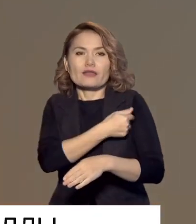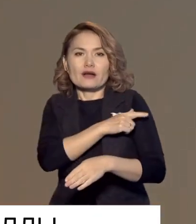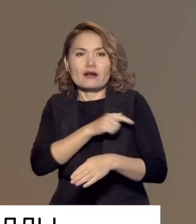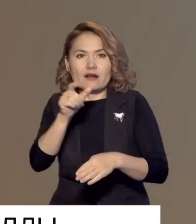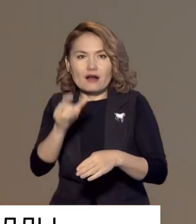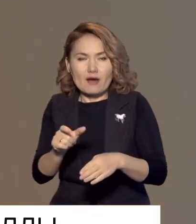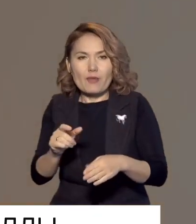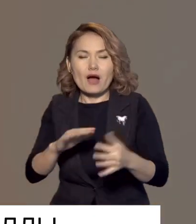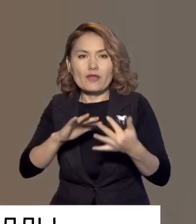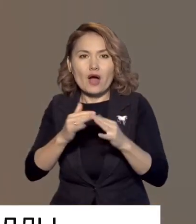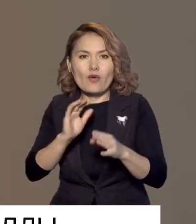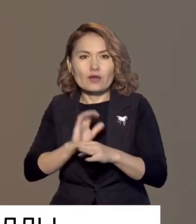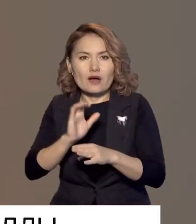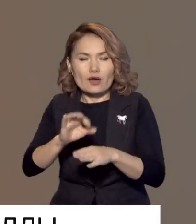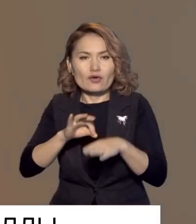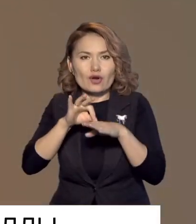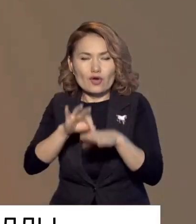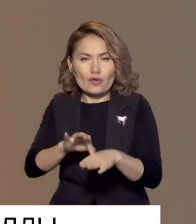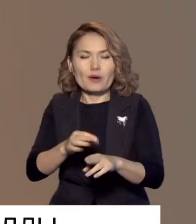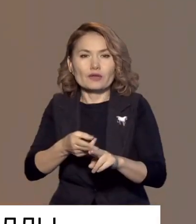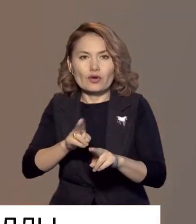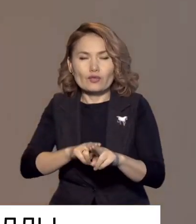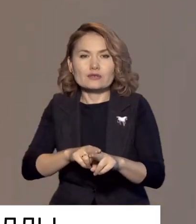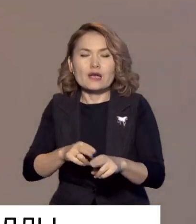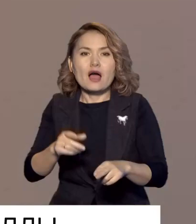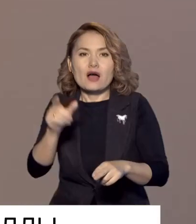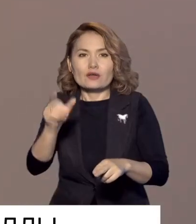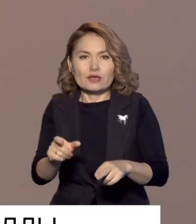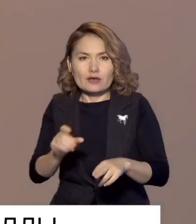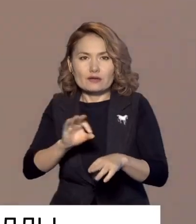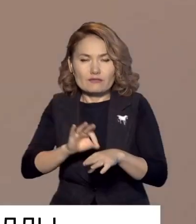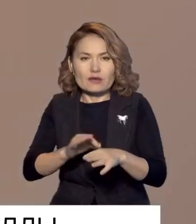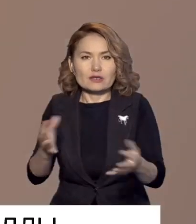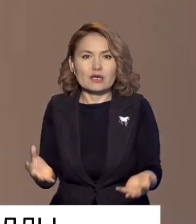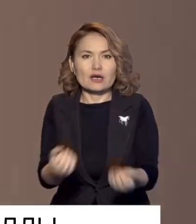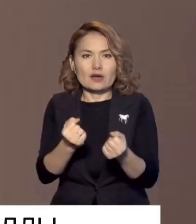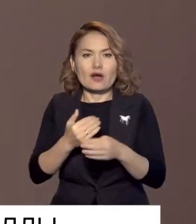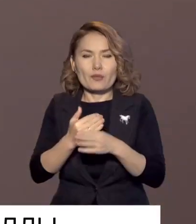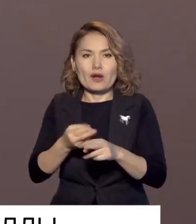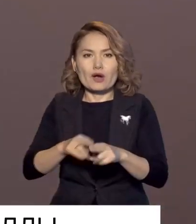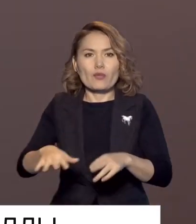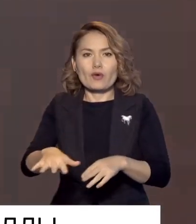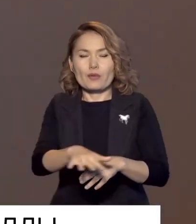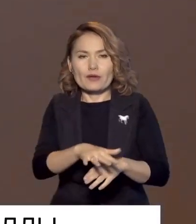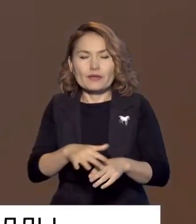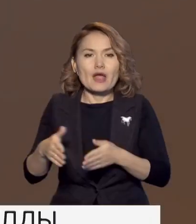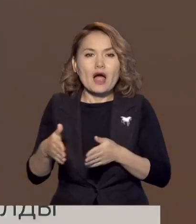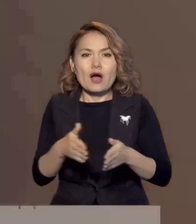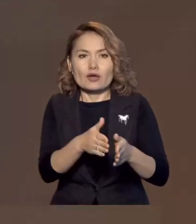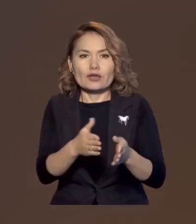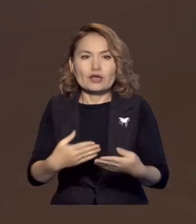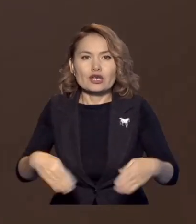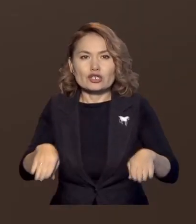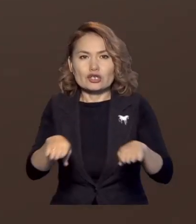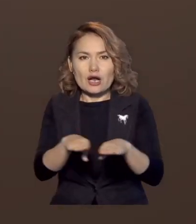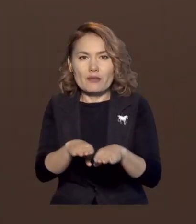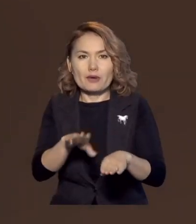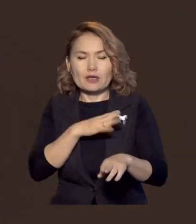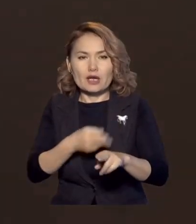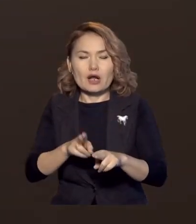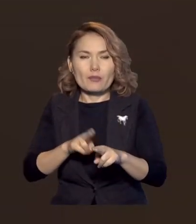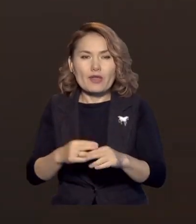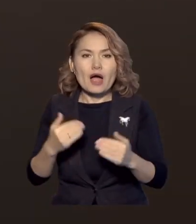тексергеннен кейін, оларды ауруханаға дейін жеткізіп тастады. Ауа райының қолайсыздығына байланысты осы өңірдегі омбы май қапшағай тас жолының